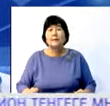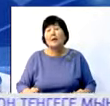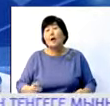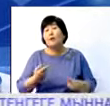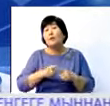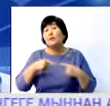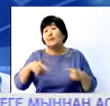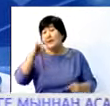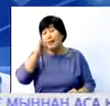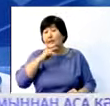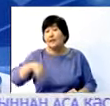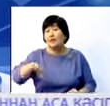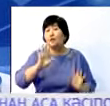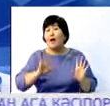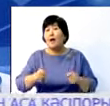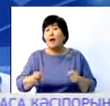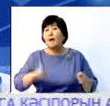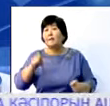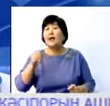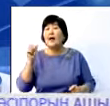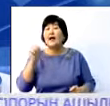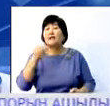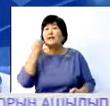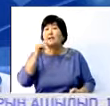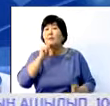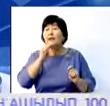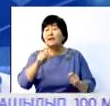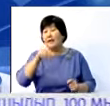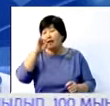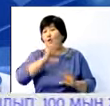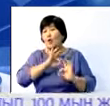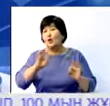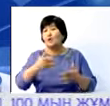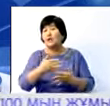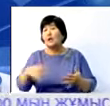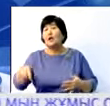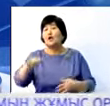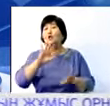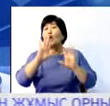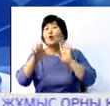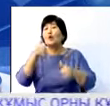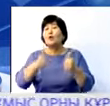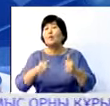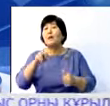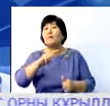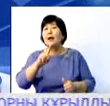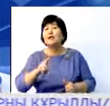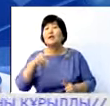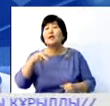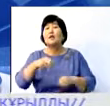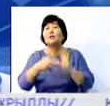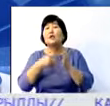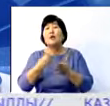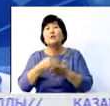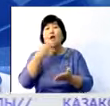Бұдан басқа Қазақстан Республикасы президентінің алтын сапа сыйлығының, Қазақстан үздік тауарлары республикалық көрме конкурсының, Парыс 2018 бизнестің